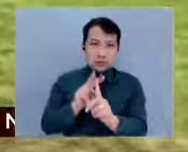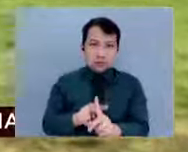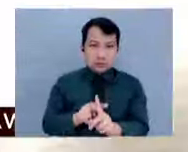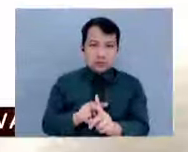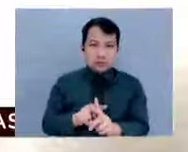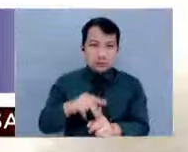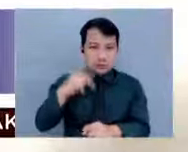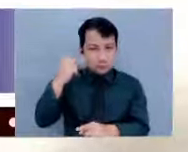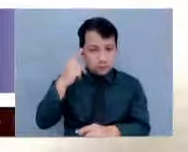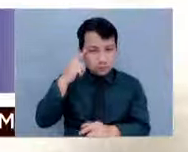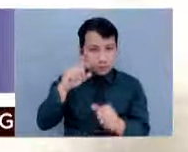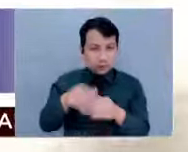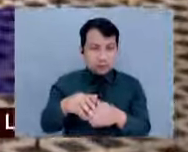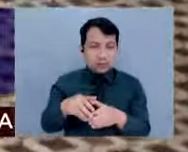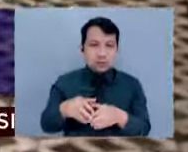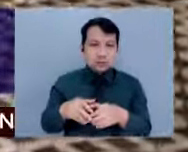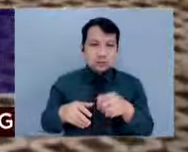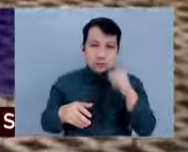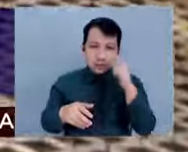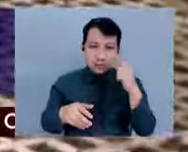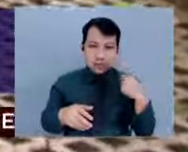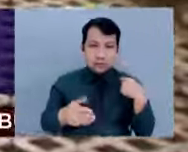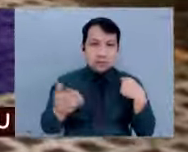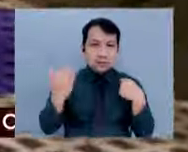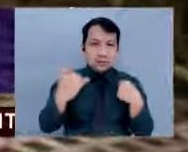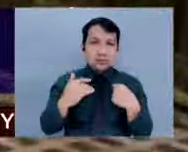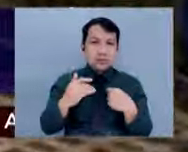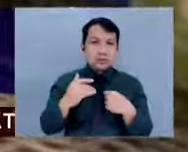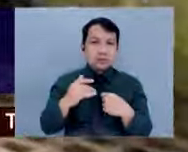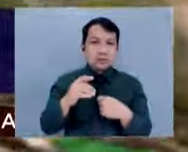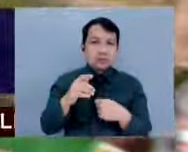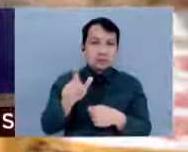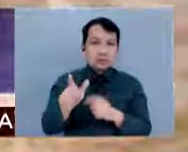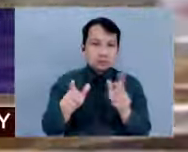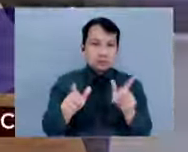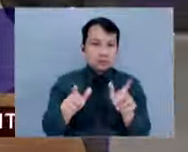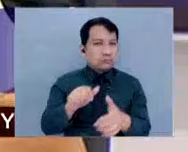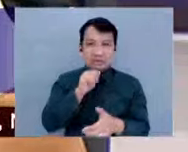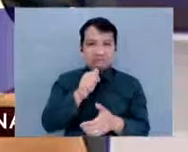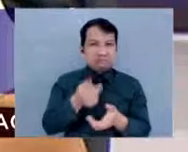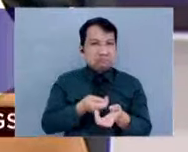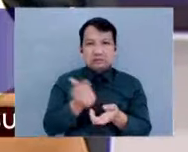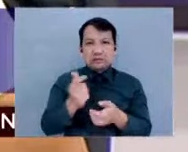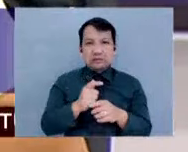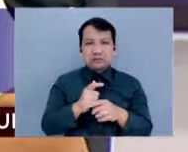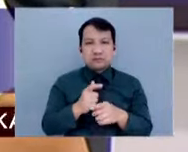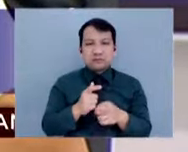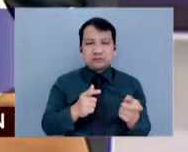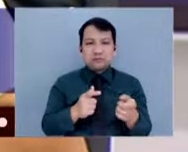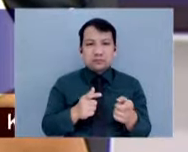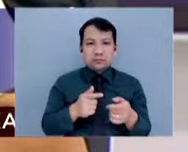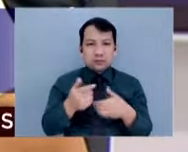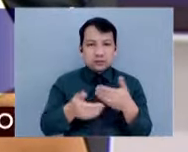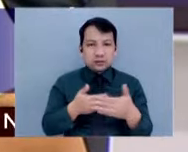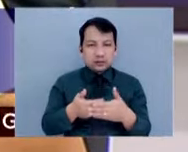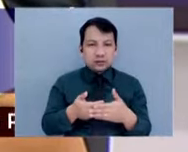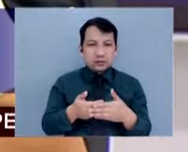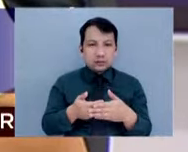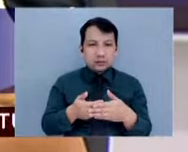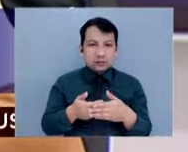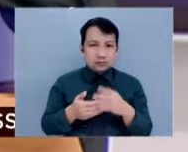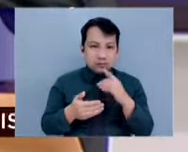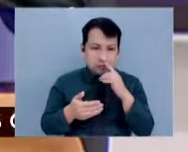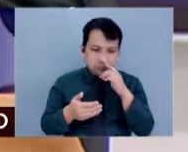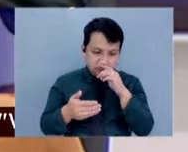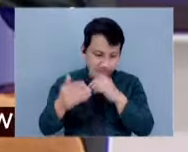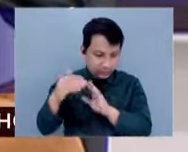asylum sa Teves sa Timor-Leste noong 2023 pero hindi ito inaprubahan. Immaterial kasi yung political asylum sa amin